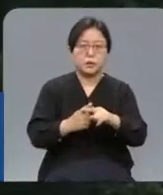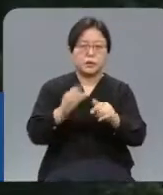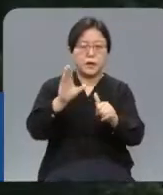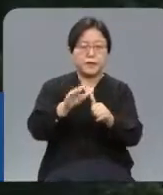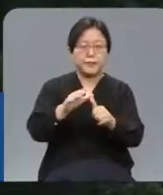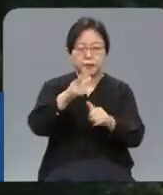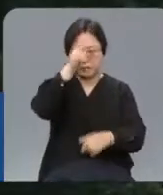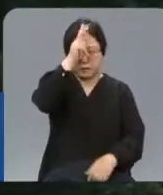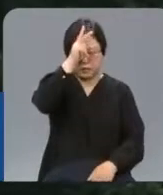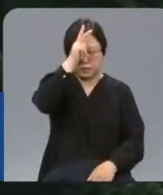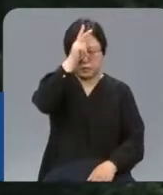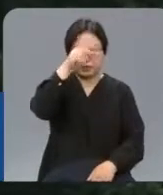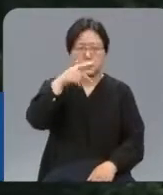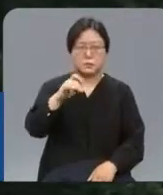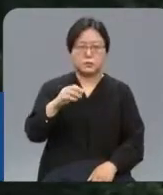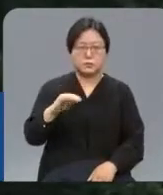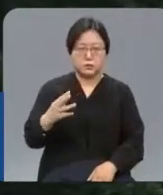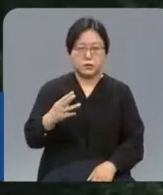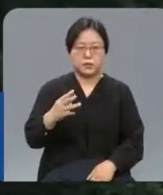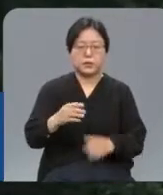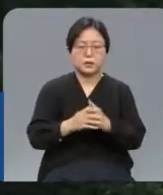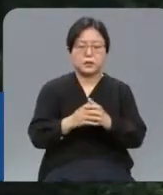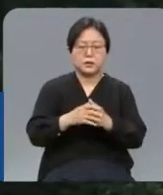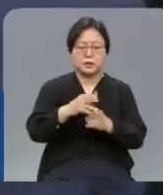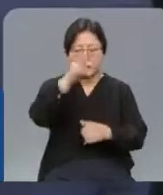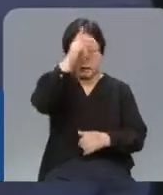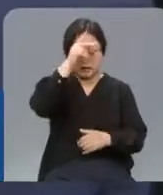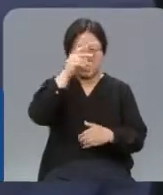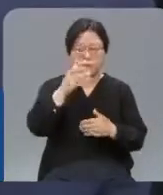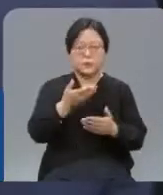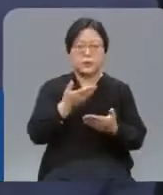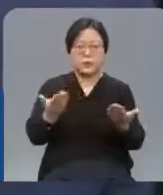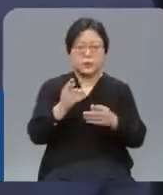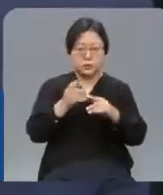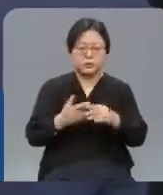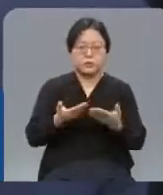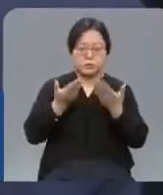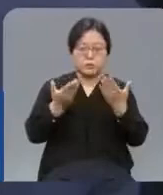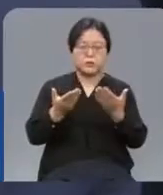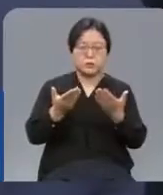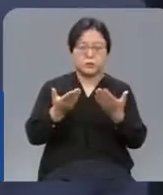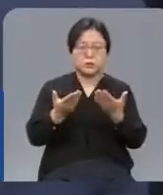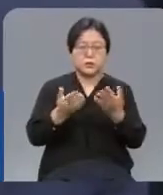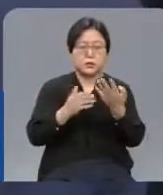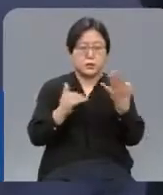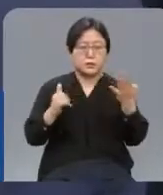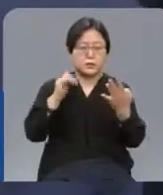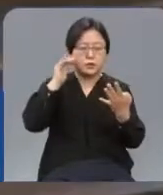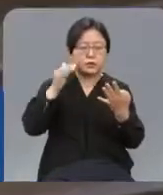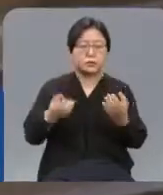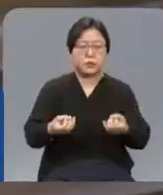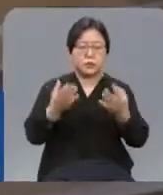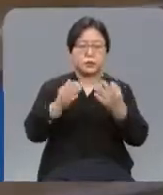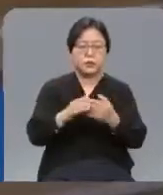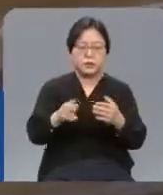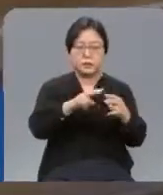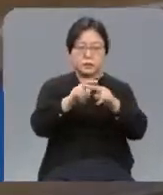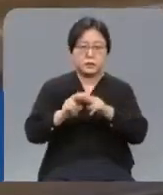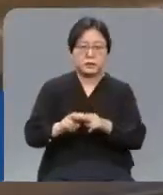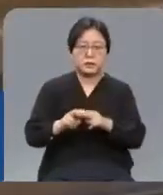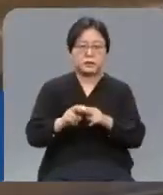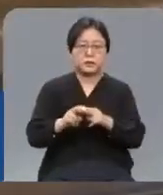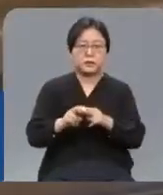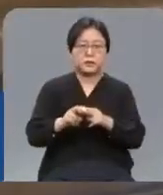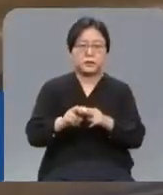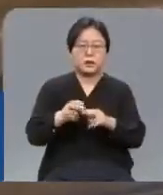경찰서 소속 정충 길 경사 등 손재 경찰관 4명 에 대한 추모 행사를 열었습니다 이 자리에는 가